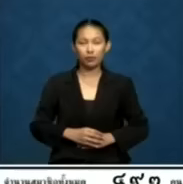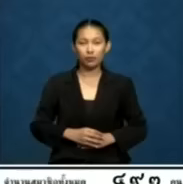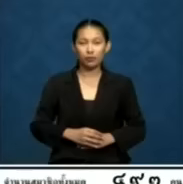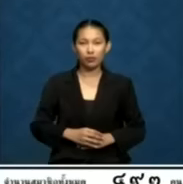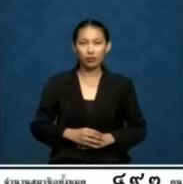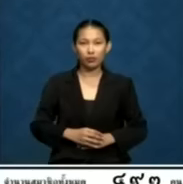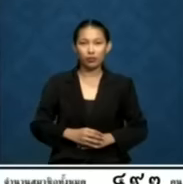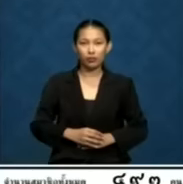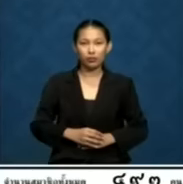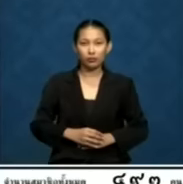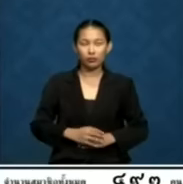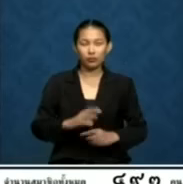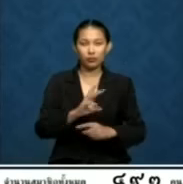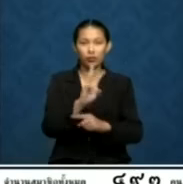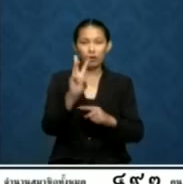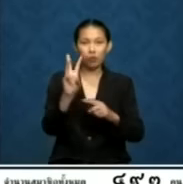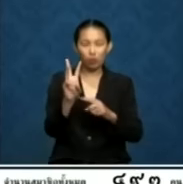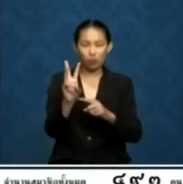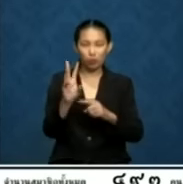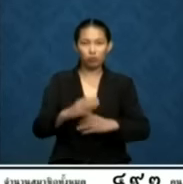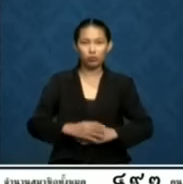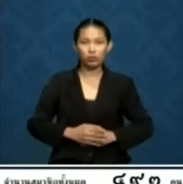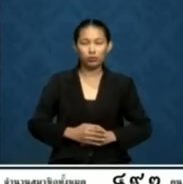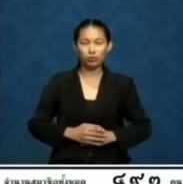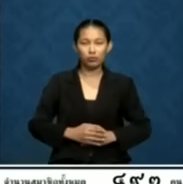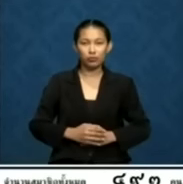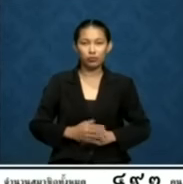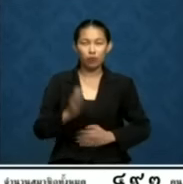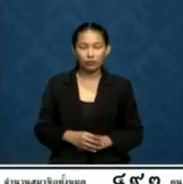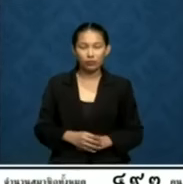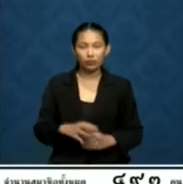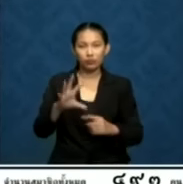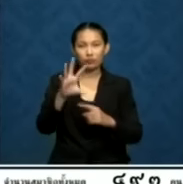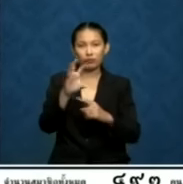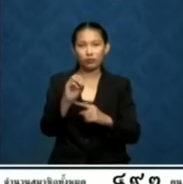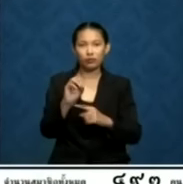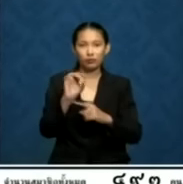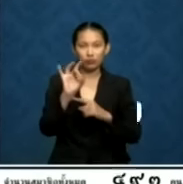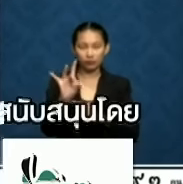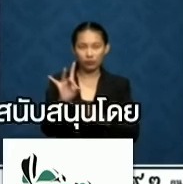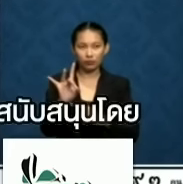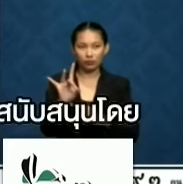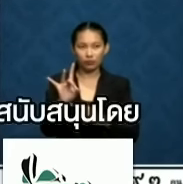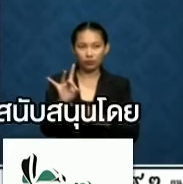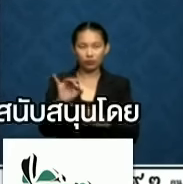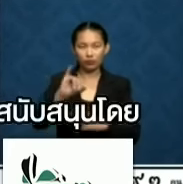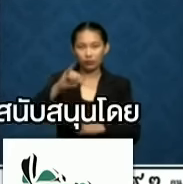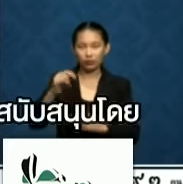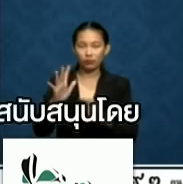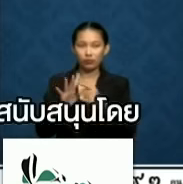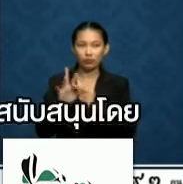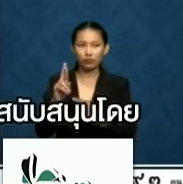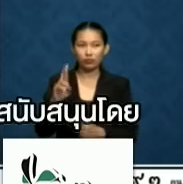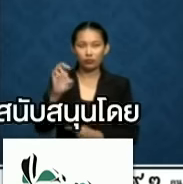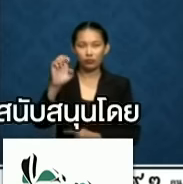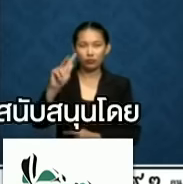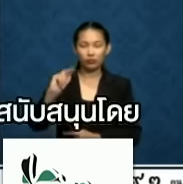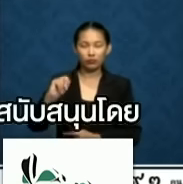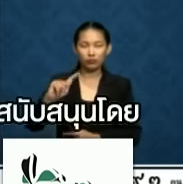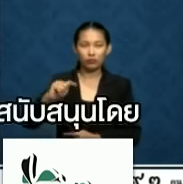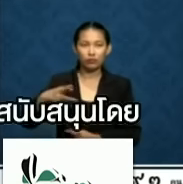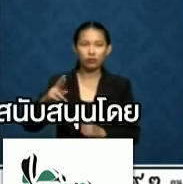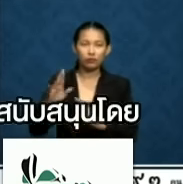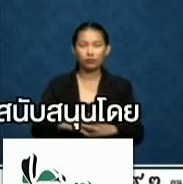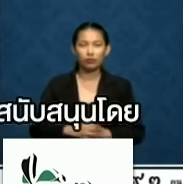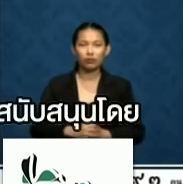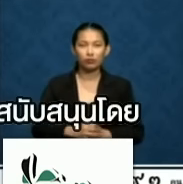ได้กลายเป็นว่าทำคนให้เป็นงูเห่านะครับเพราะว่า319เสียงเนี่ยเป็นความไม่ปกติธรรมดา